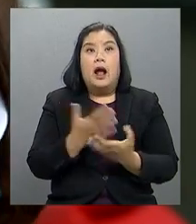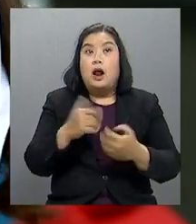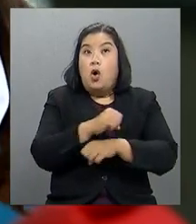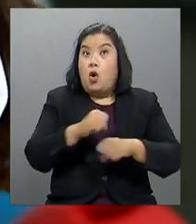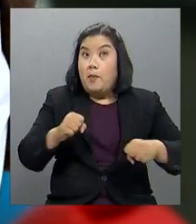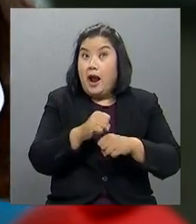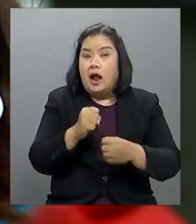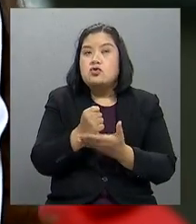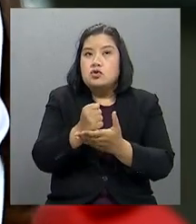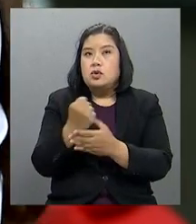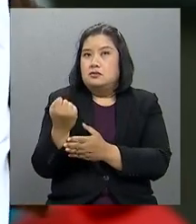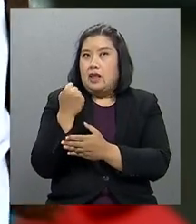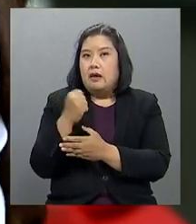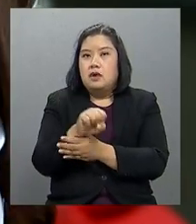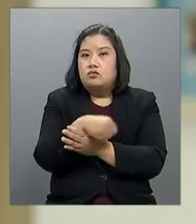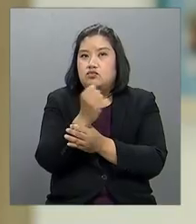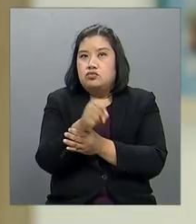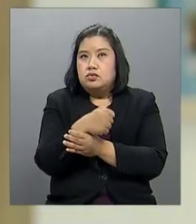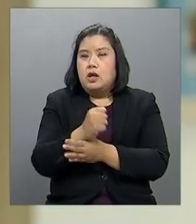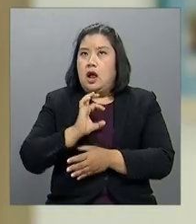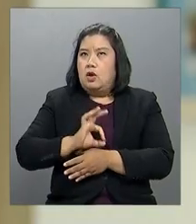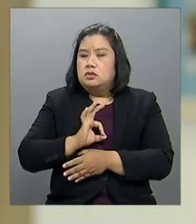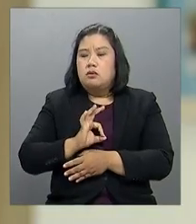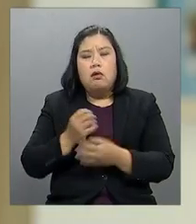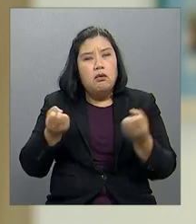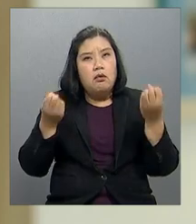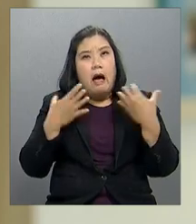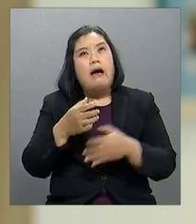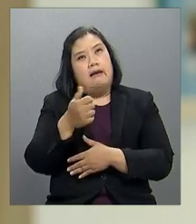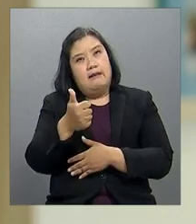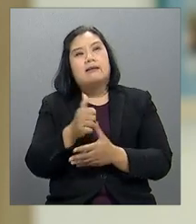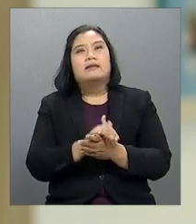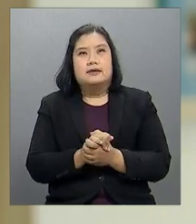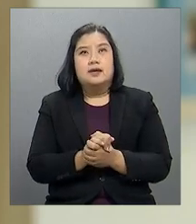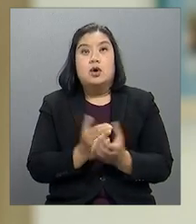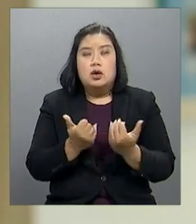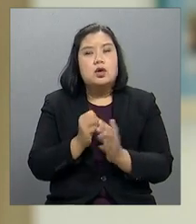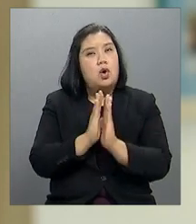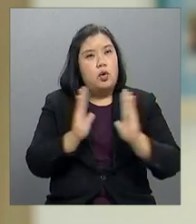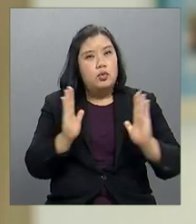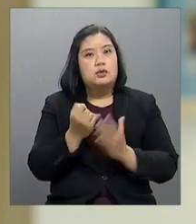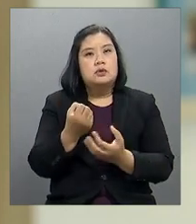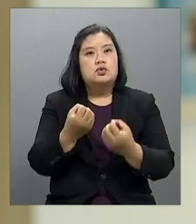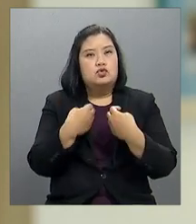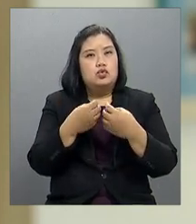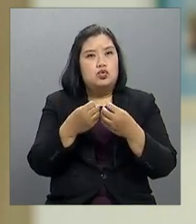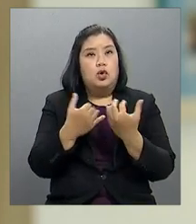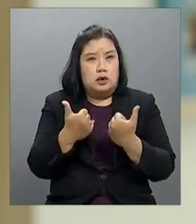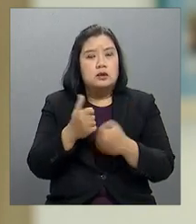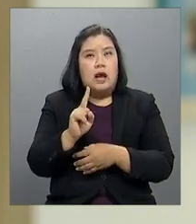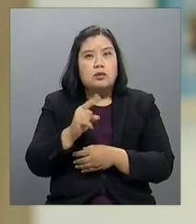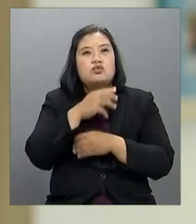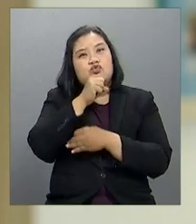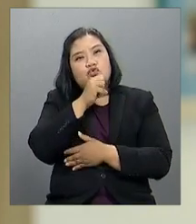รงก็คือทำจนกว่าจะรู้สึกว่ามันล้า วันนี้นะคะคำแนะนำจากคุณส้มค่ะจากนักกายภาพบำบัดเนี่ยเป็นส่วนหนึ่งที่จะช่วยฟื้น